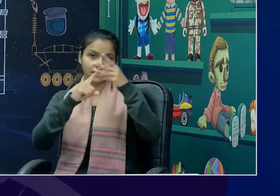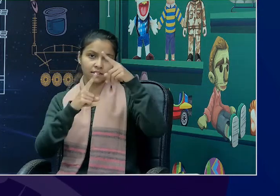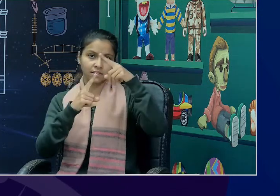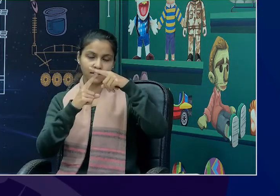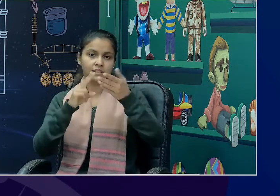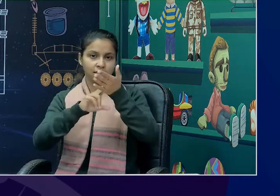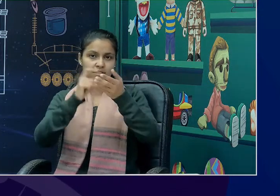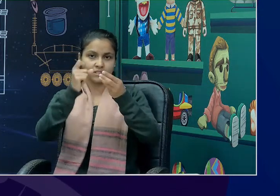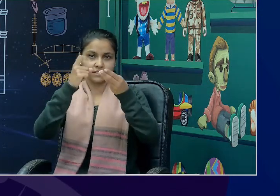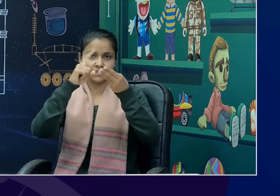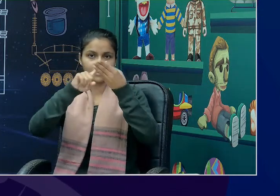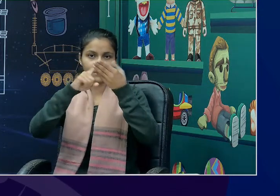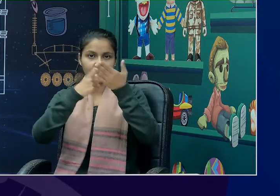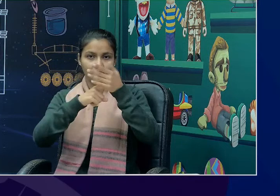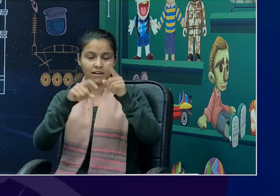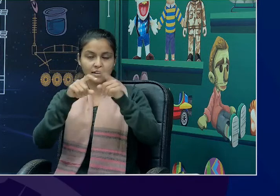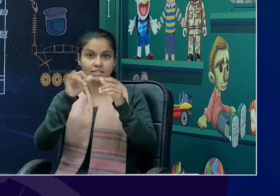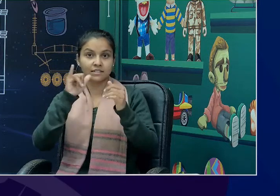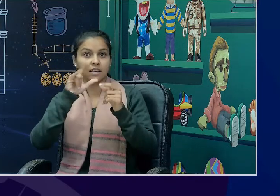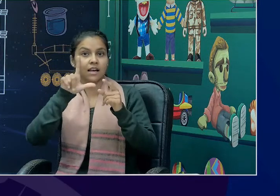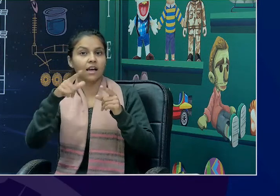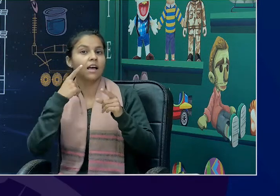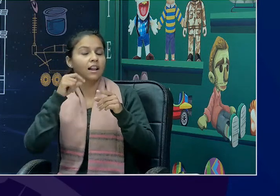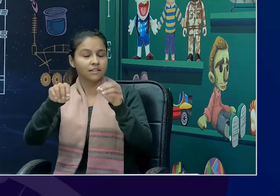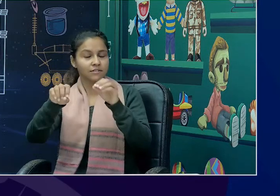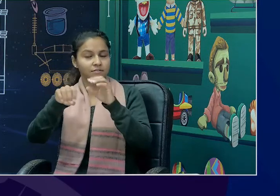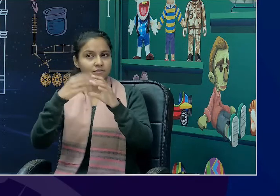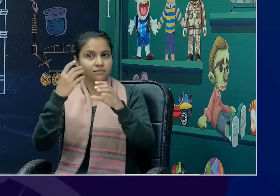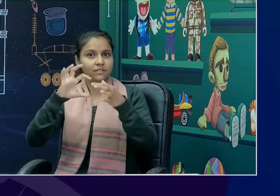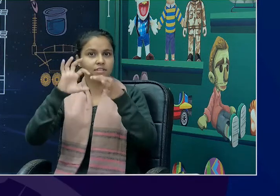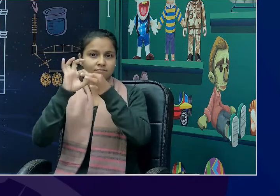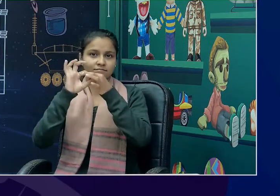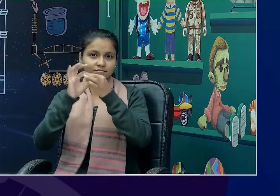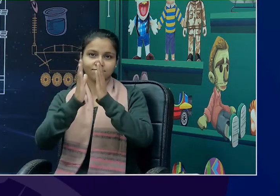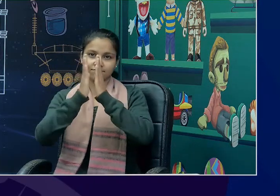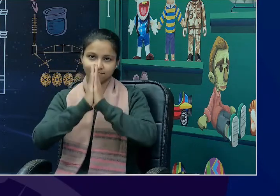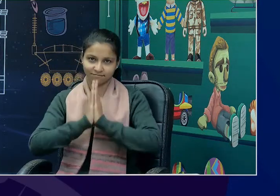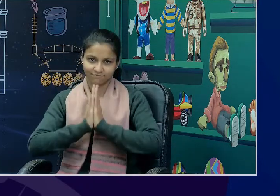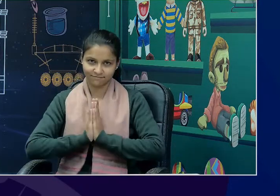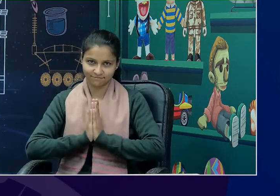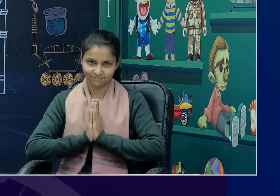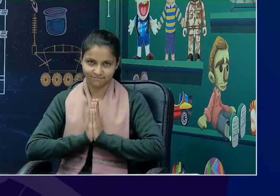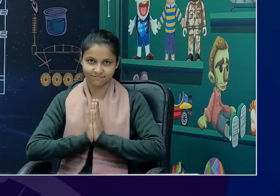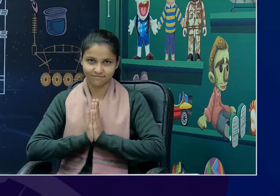के इस लाइव इंटरेक्टिव सत्र से. तो हमें दीजिए इजाज़त. नमस्कार.